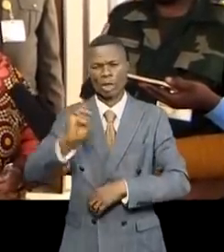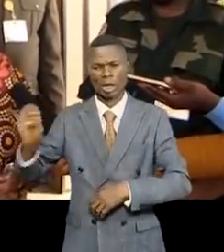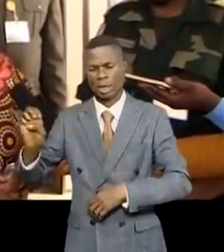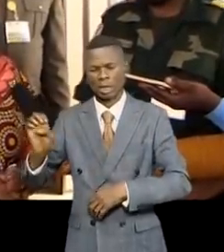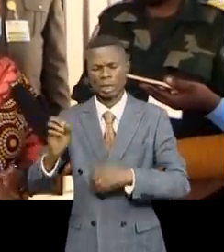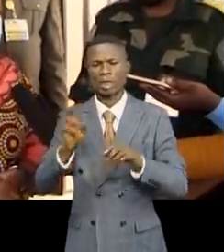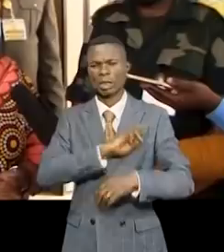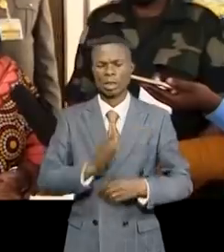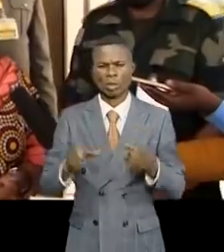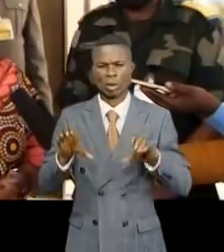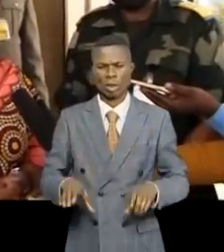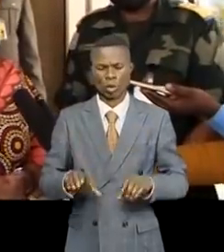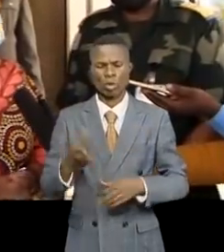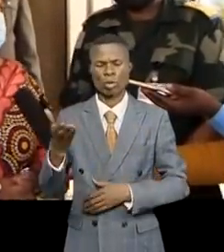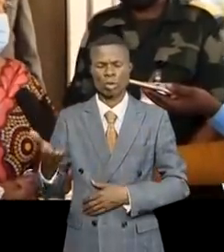forces négatives.